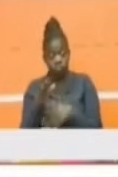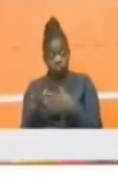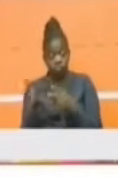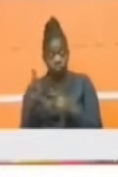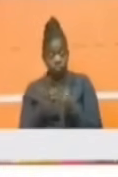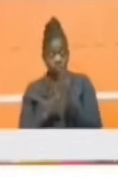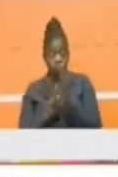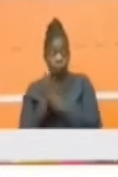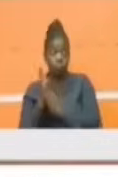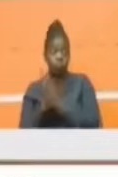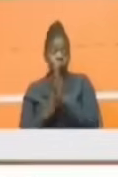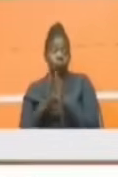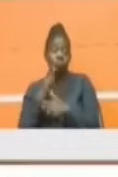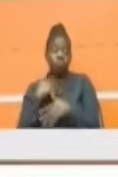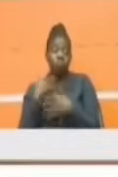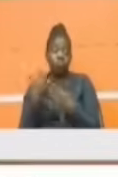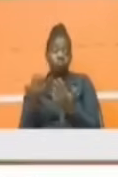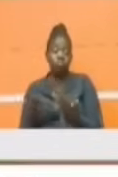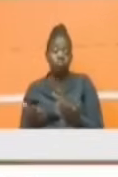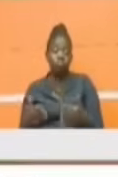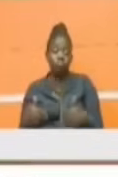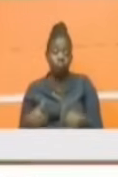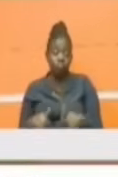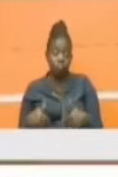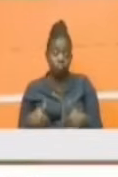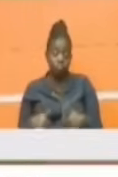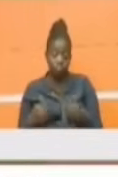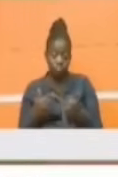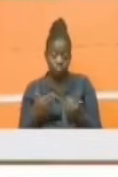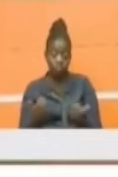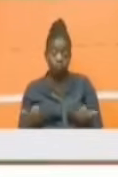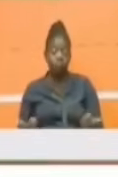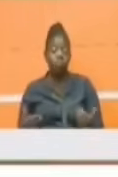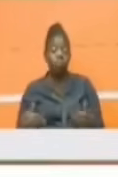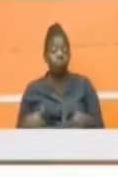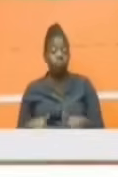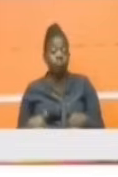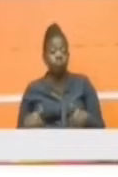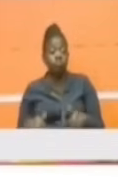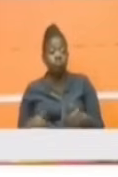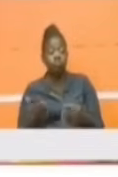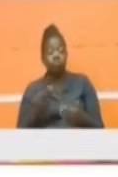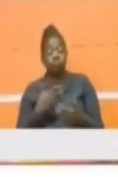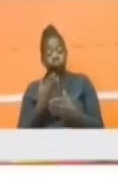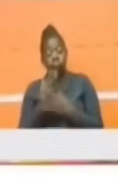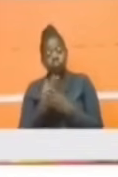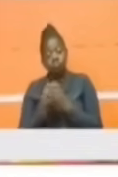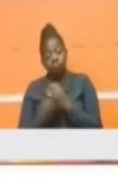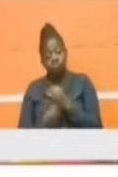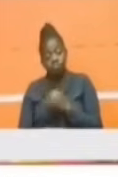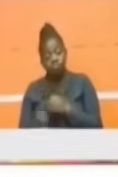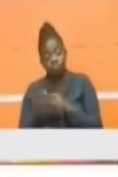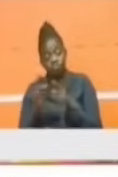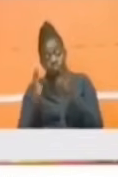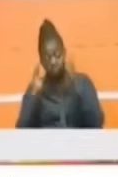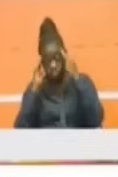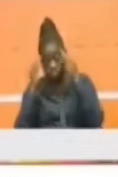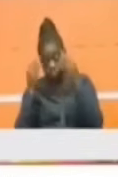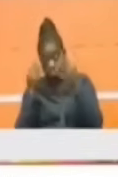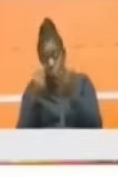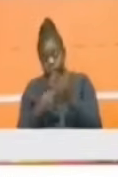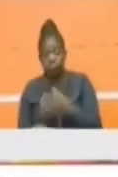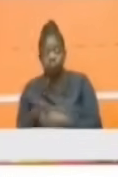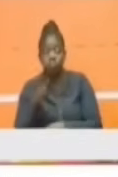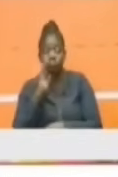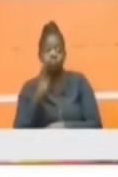nyo banjagala bano bamusayi muto abana abato abavubuka abo abawedde mwetsubi tebamanyiche bana abera